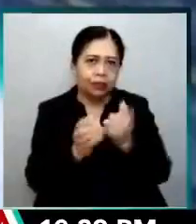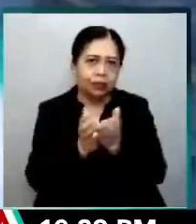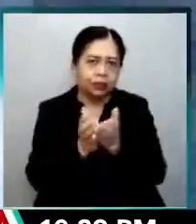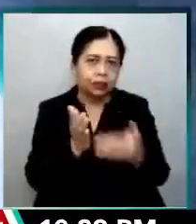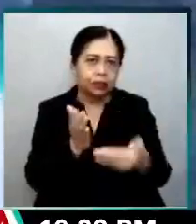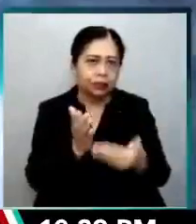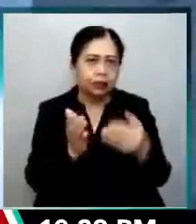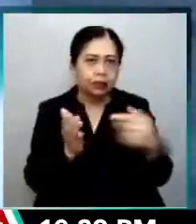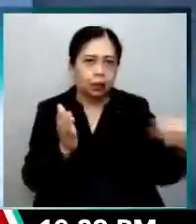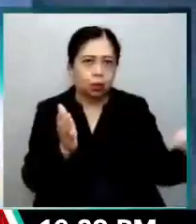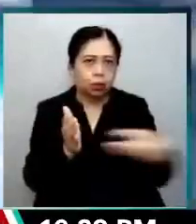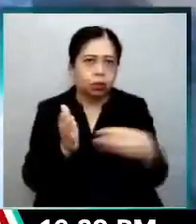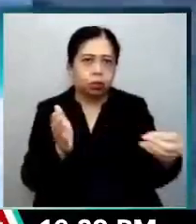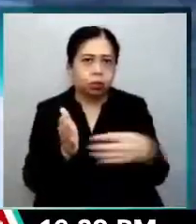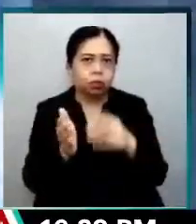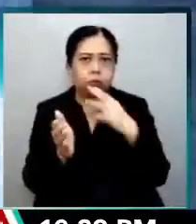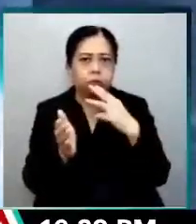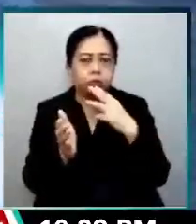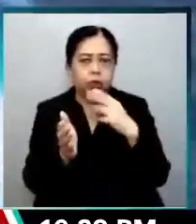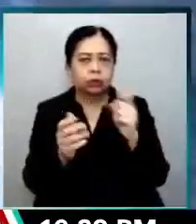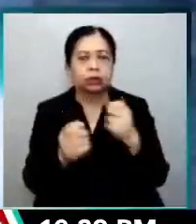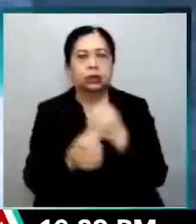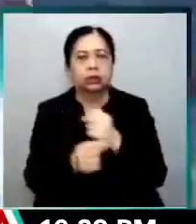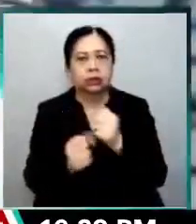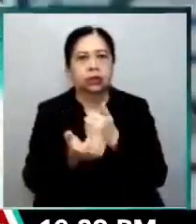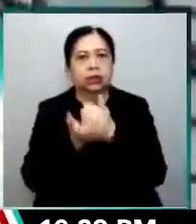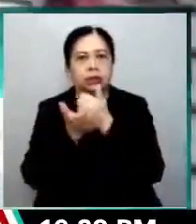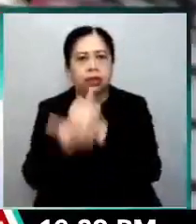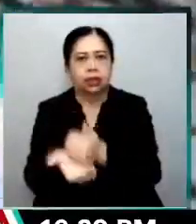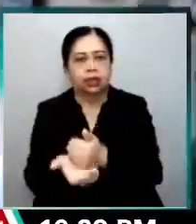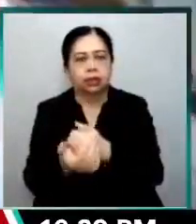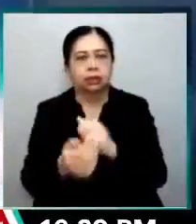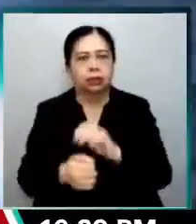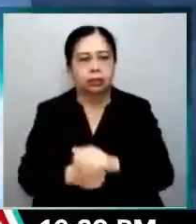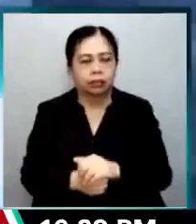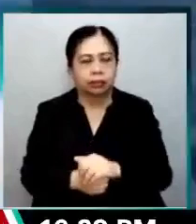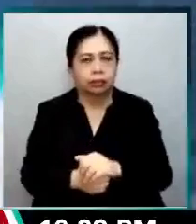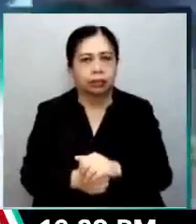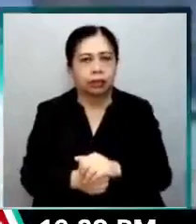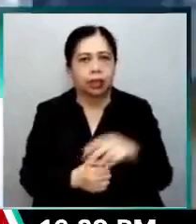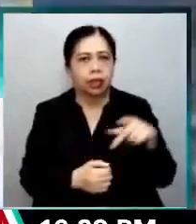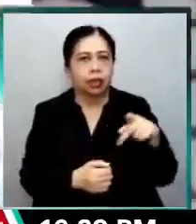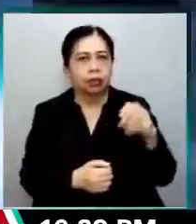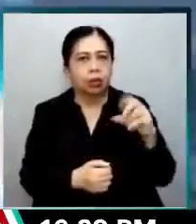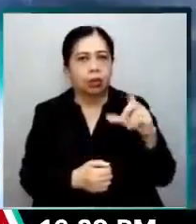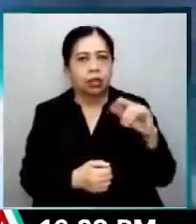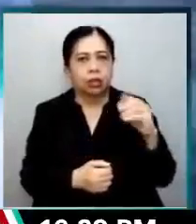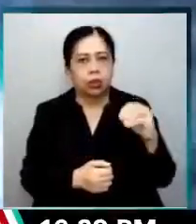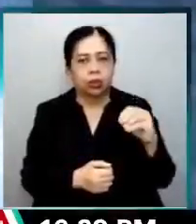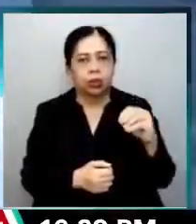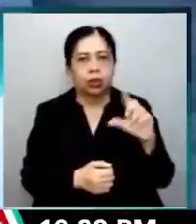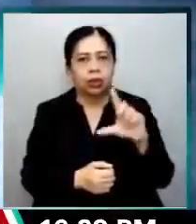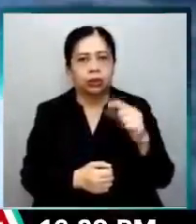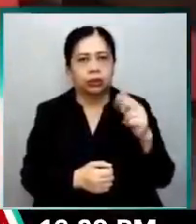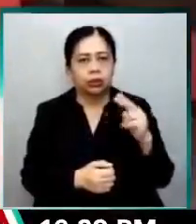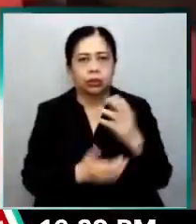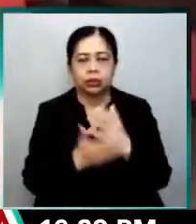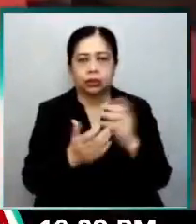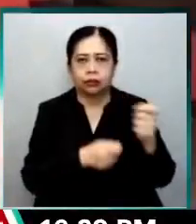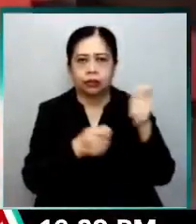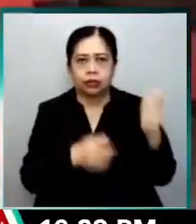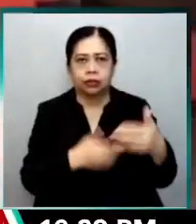tubig agad silang nirespondehan ng patnanungan at pilyo LG at ilang mangingisda malapit sa